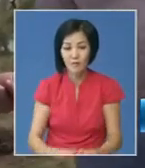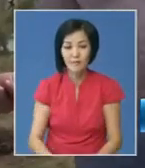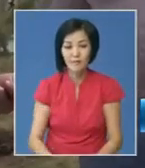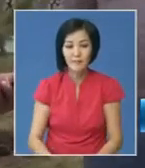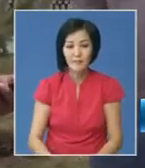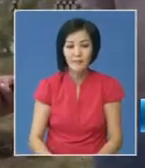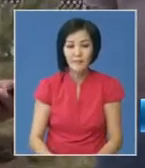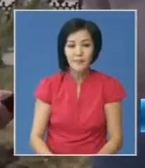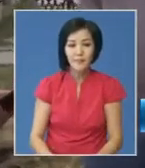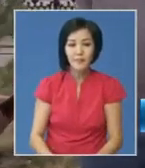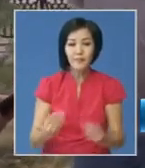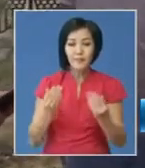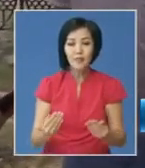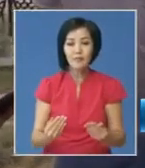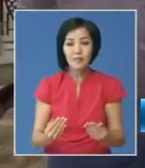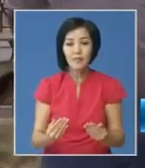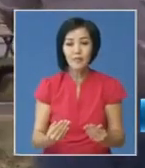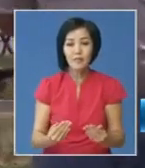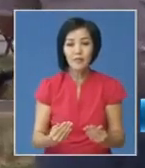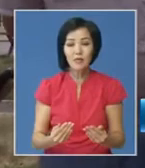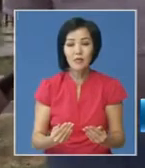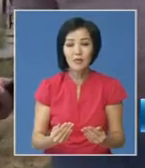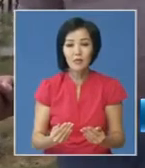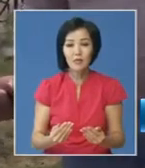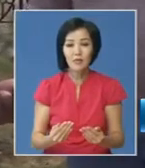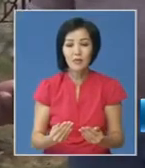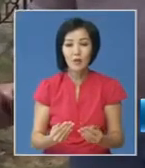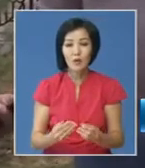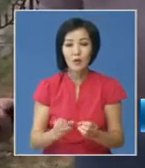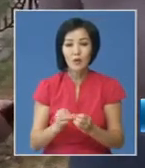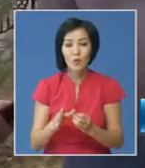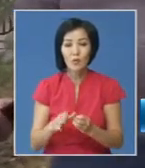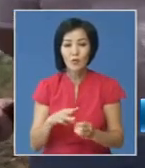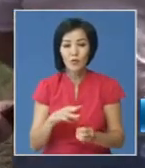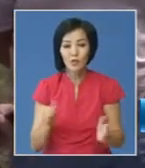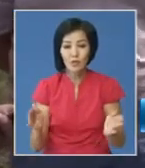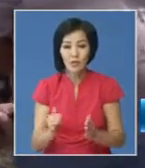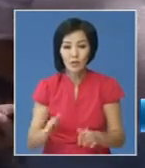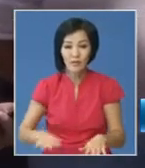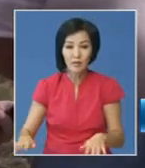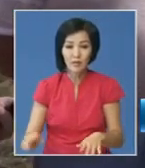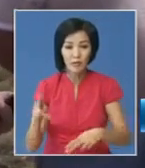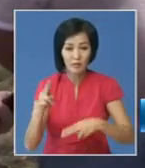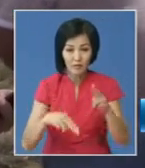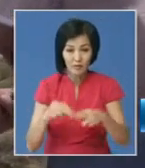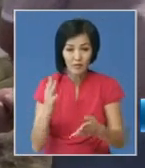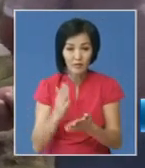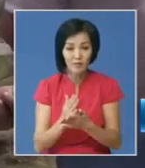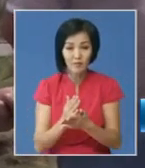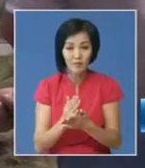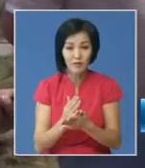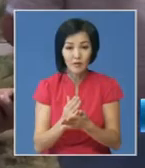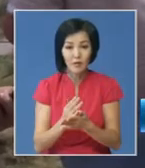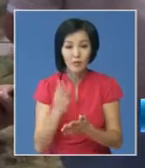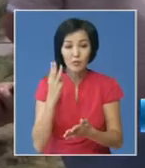қазір 14 микрорайон соғып жатырмыз, бастап кеттік. Қазір реабилитационный центр уже басталып жатыр. Үш